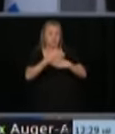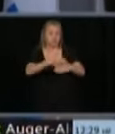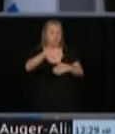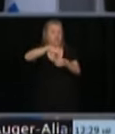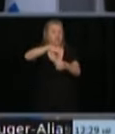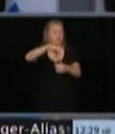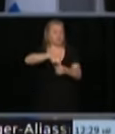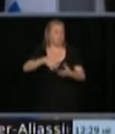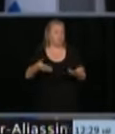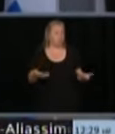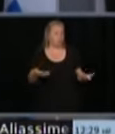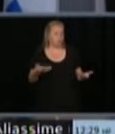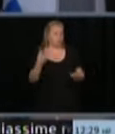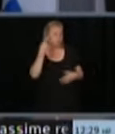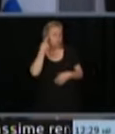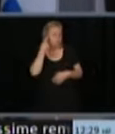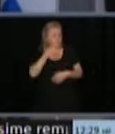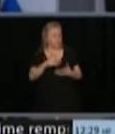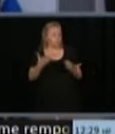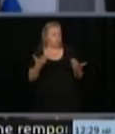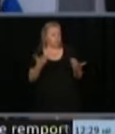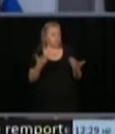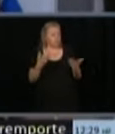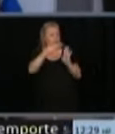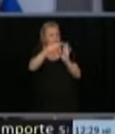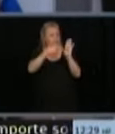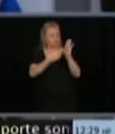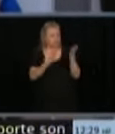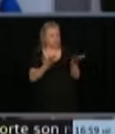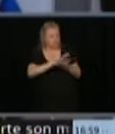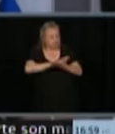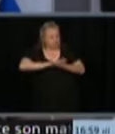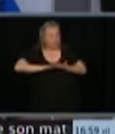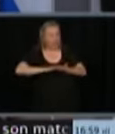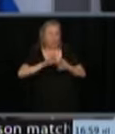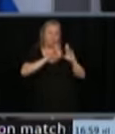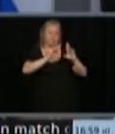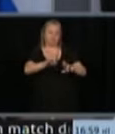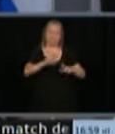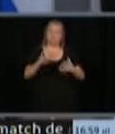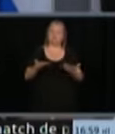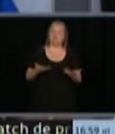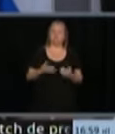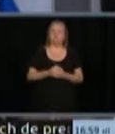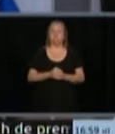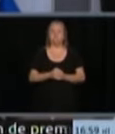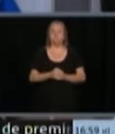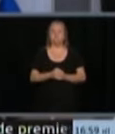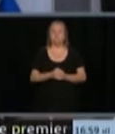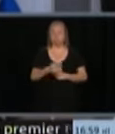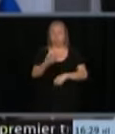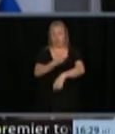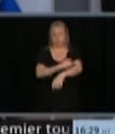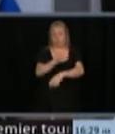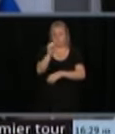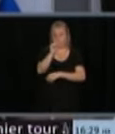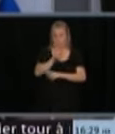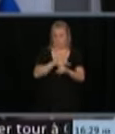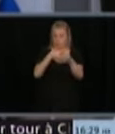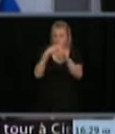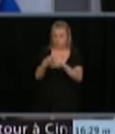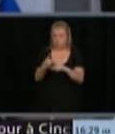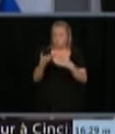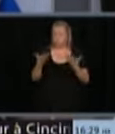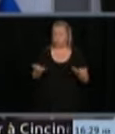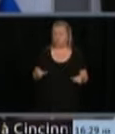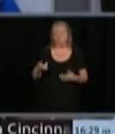s'entend. Bien, écoutez, malgré la vaccination qui est quand même relativement bonne au Québec, puis ailleurs